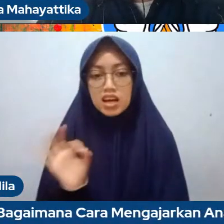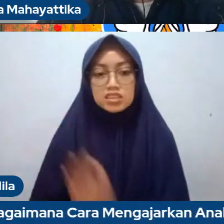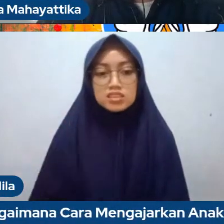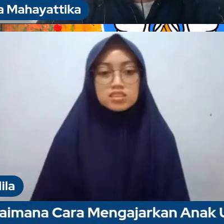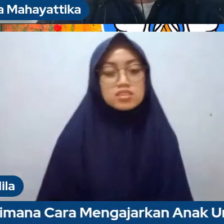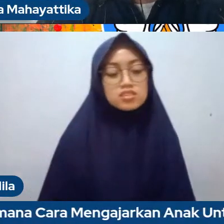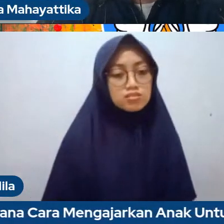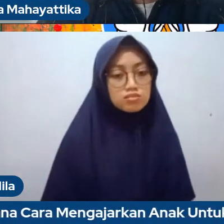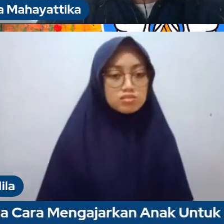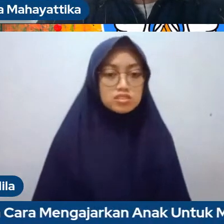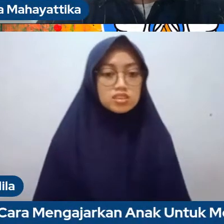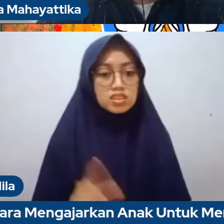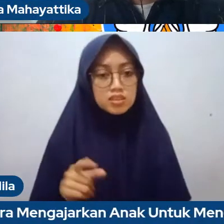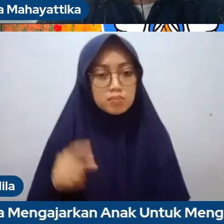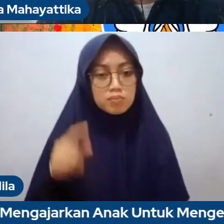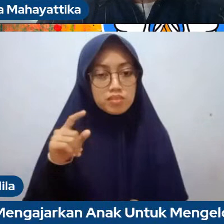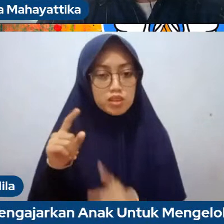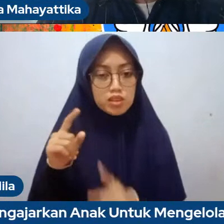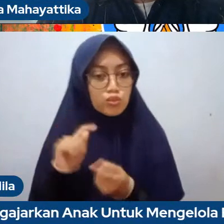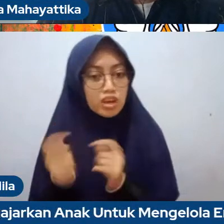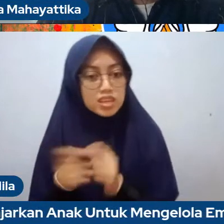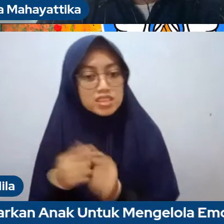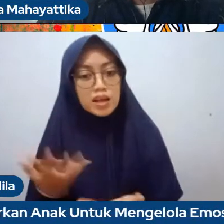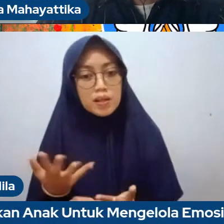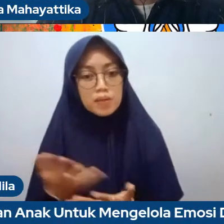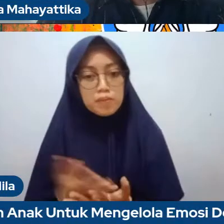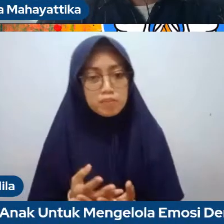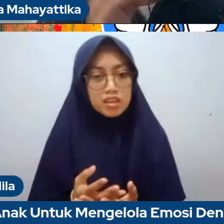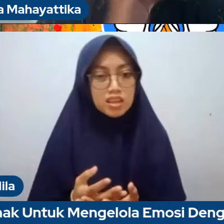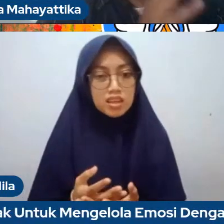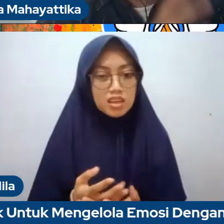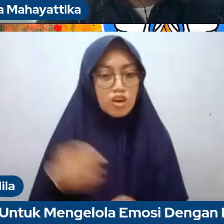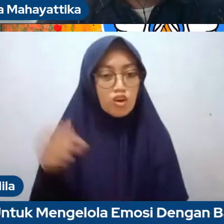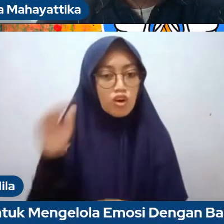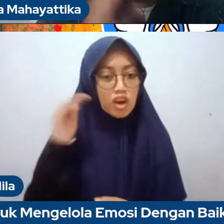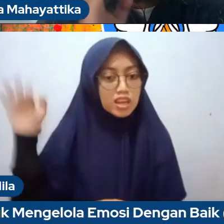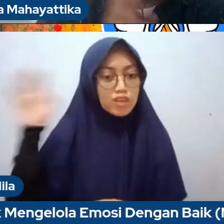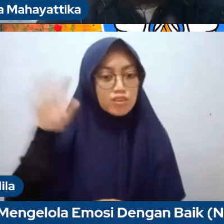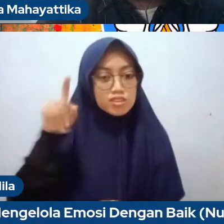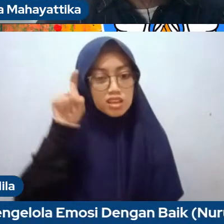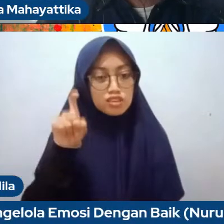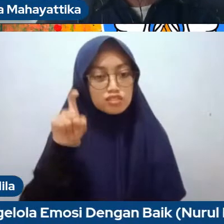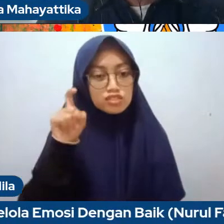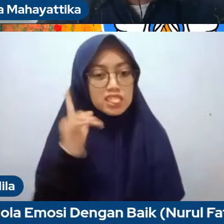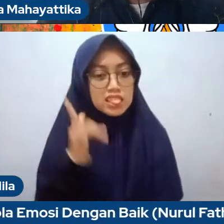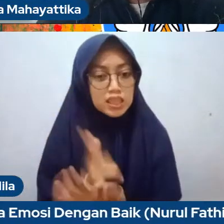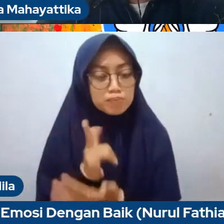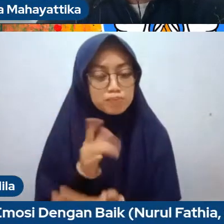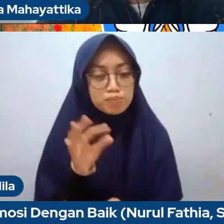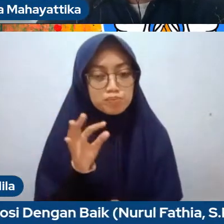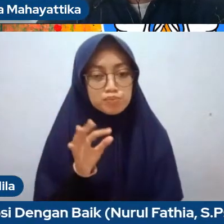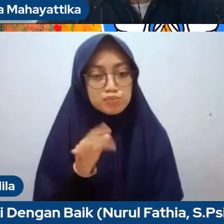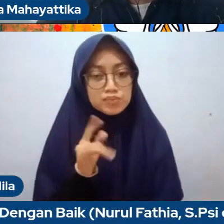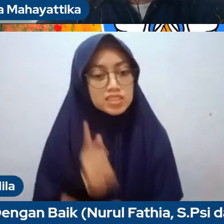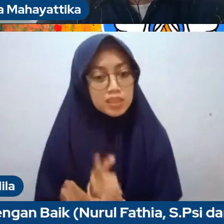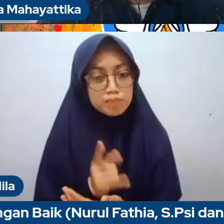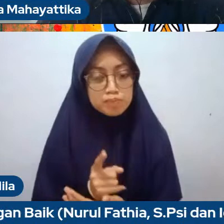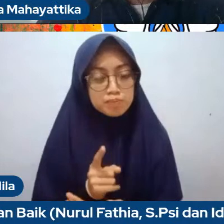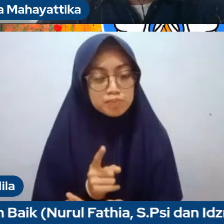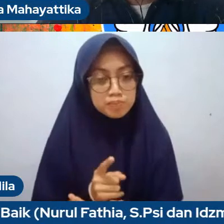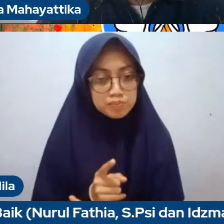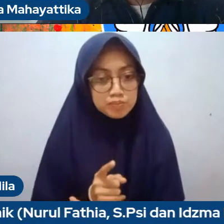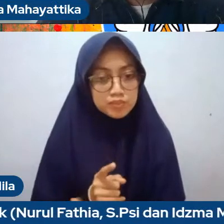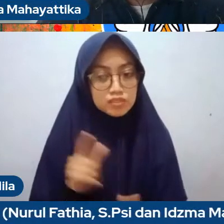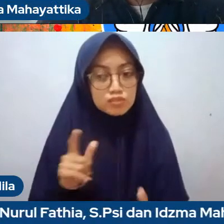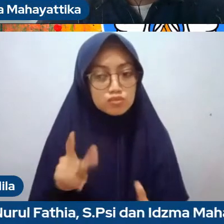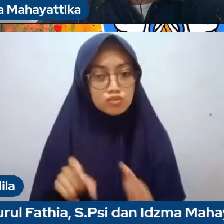Nah, PR-nya adalah si ayah bundanya juga harus kokoh gitu. Aturan yang tegas dan jelas, yang enggak gitu. Jadi mau dia mau nangis